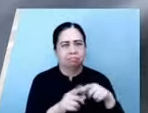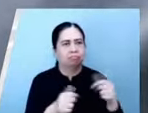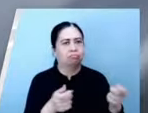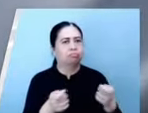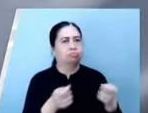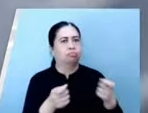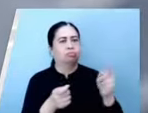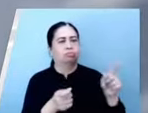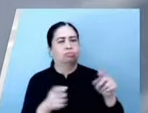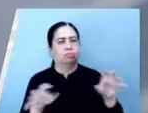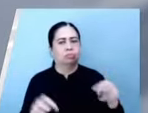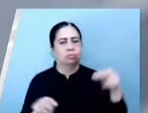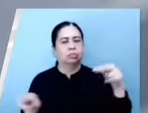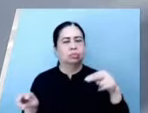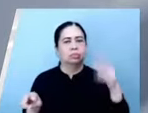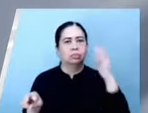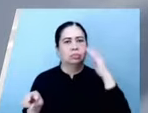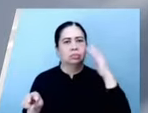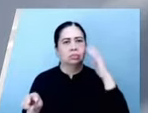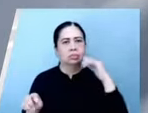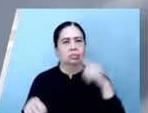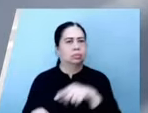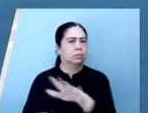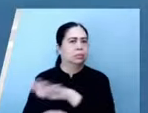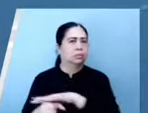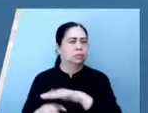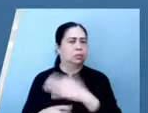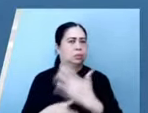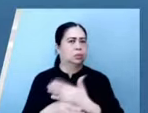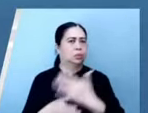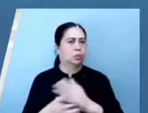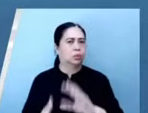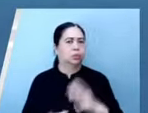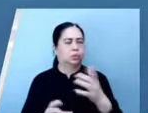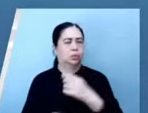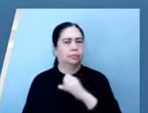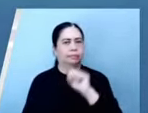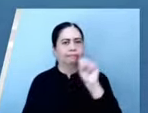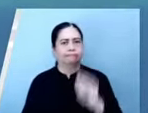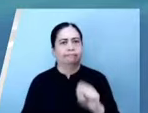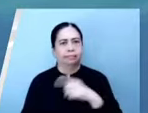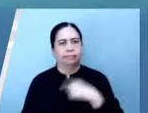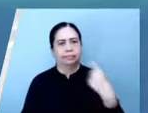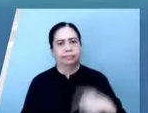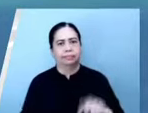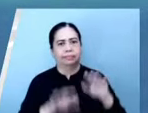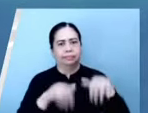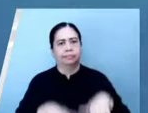na anilay nakakagulo sa South China Sea. We already expect that they will